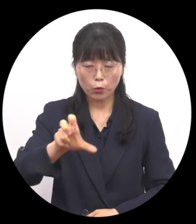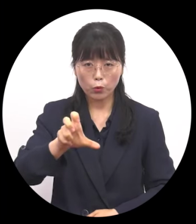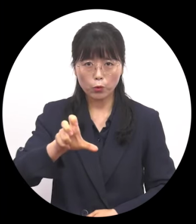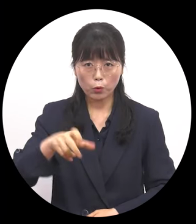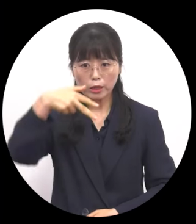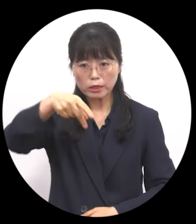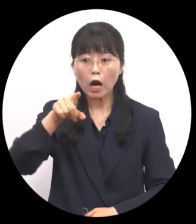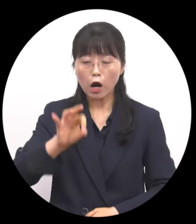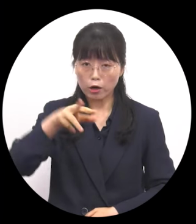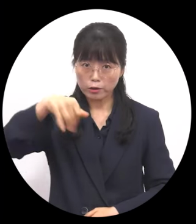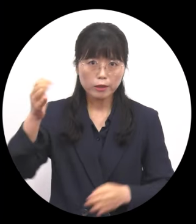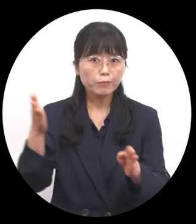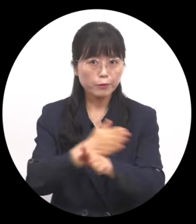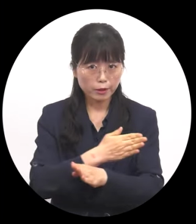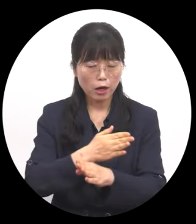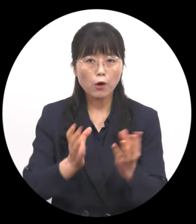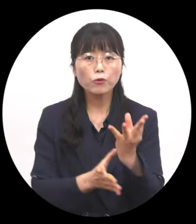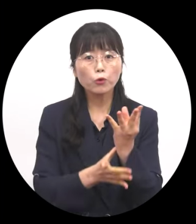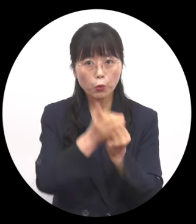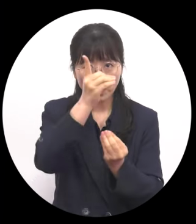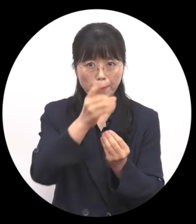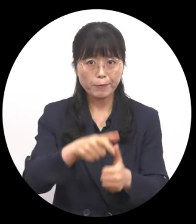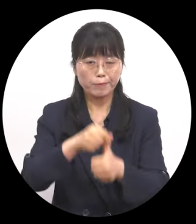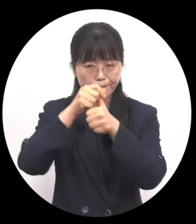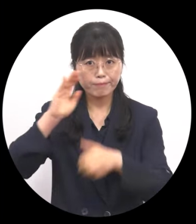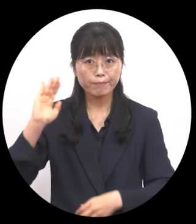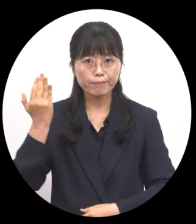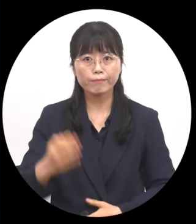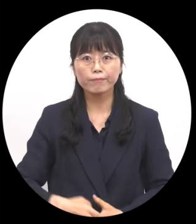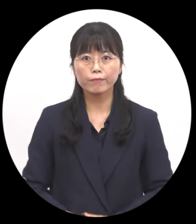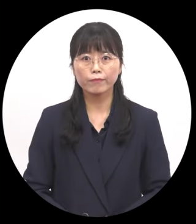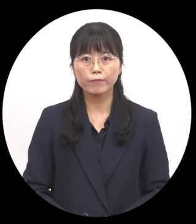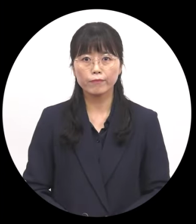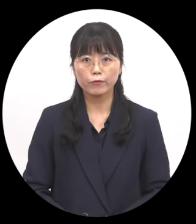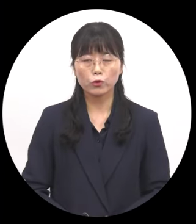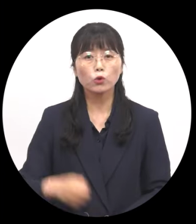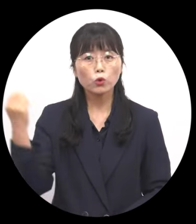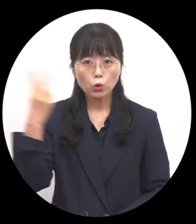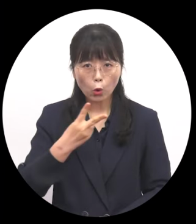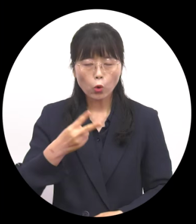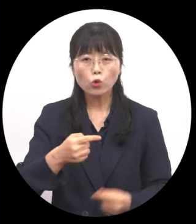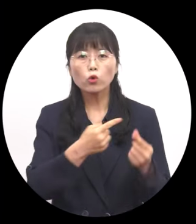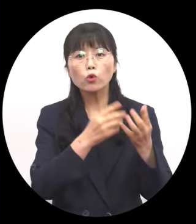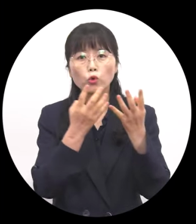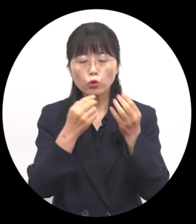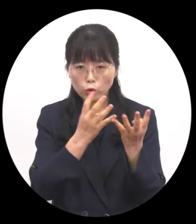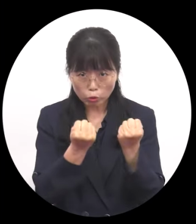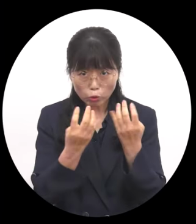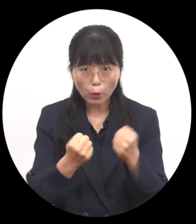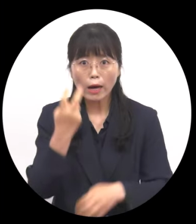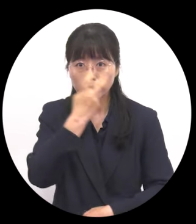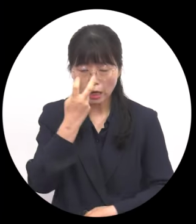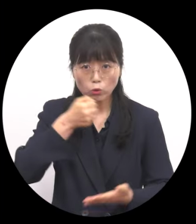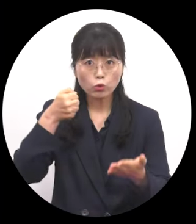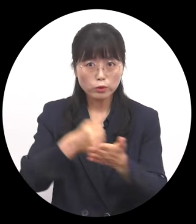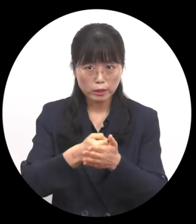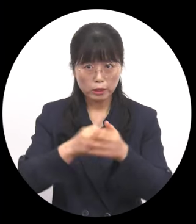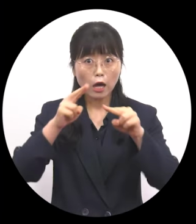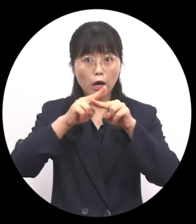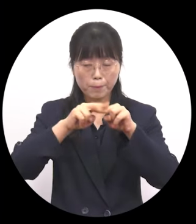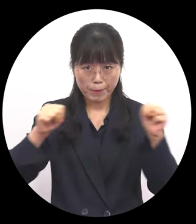2025학년도 정시부터는 저희가 통합해서 선발합니다. 그러면서 수학과 탐구 지정 과목이